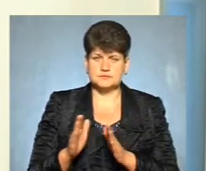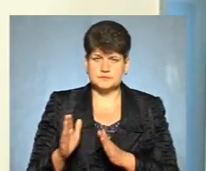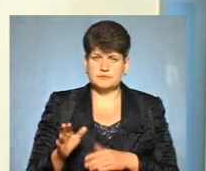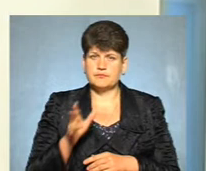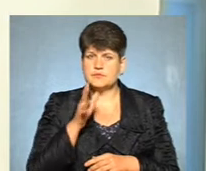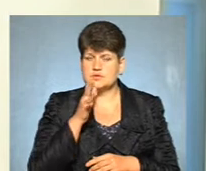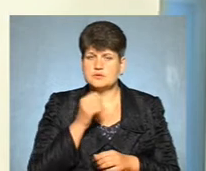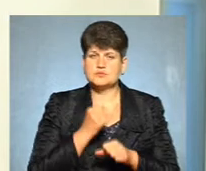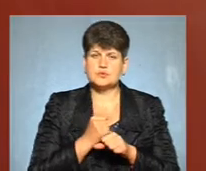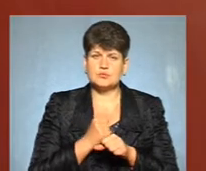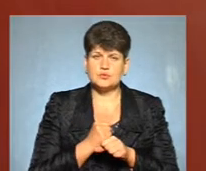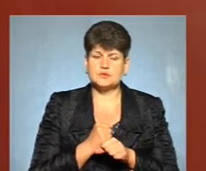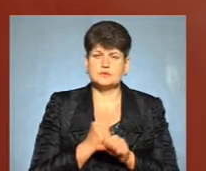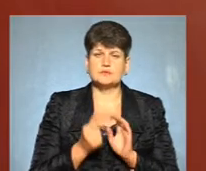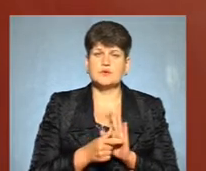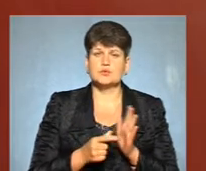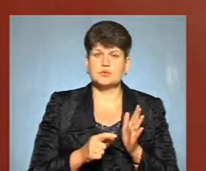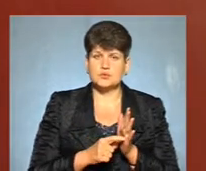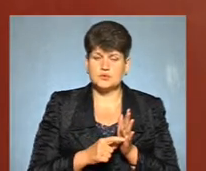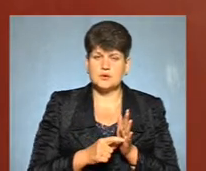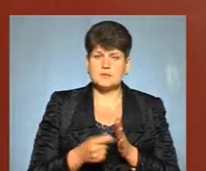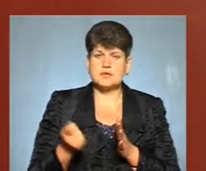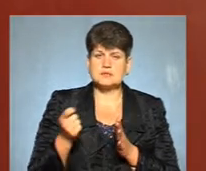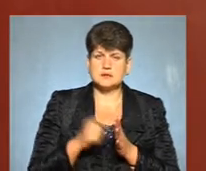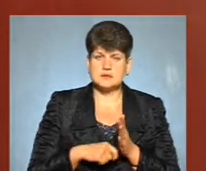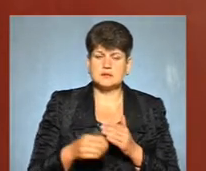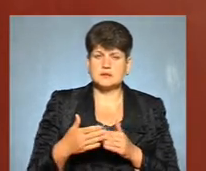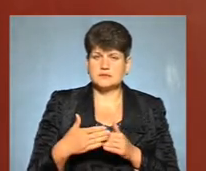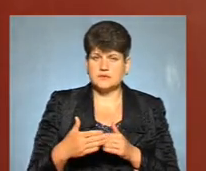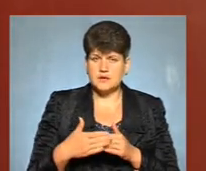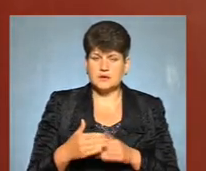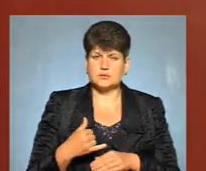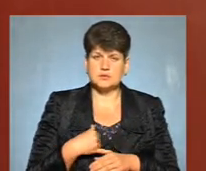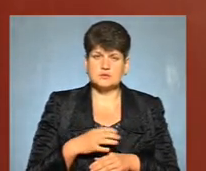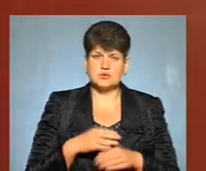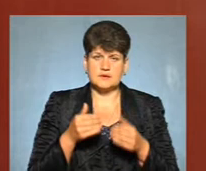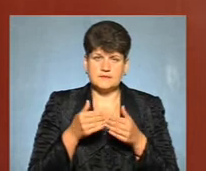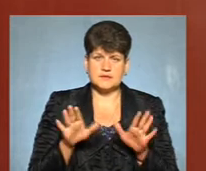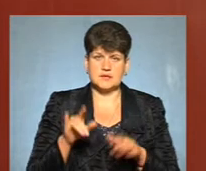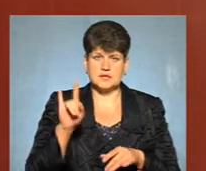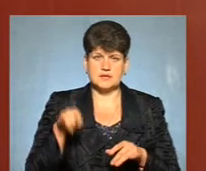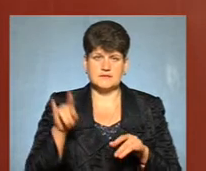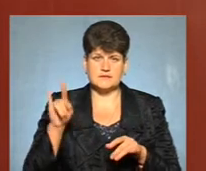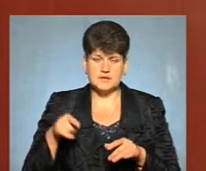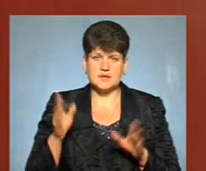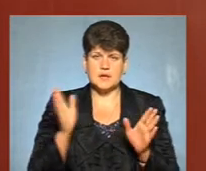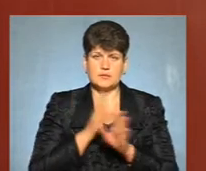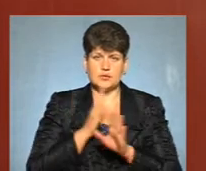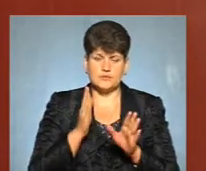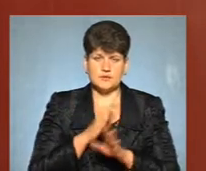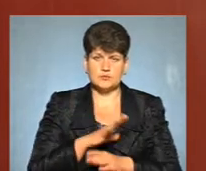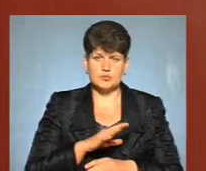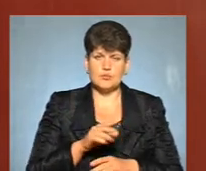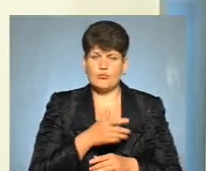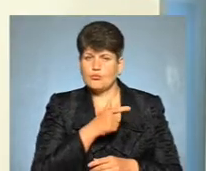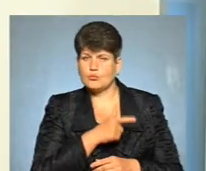час роботи в аудиторії при закритих дверях у нас були відкриті вікна і, власне, провітрювання було впродовж 3